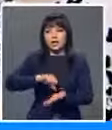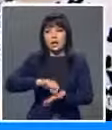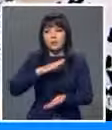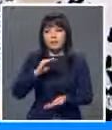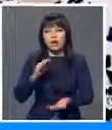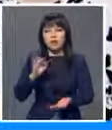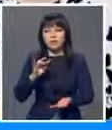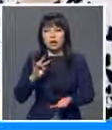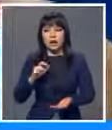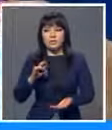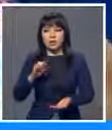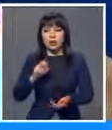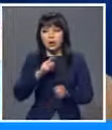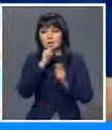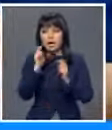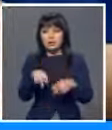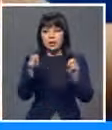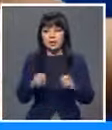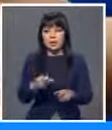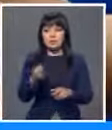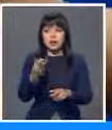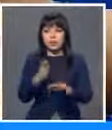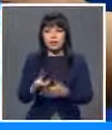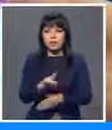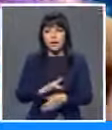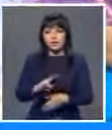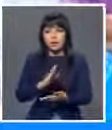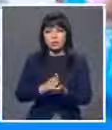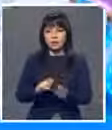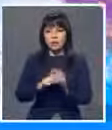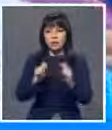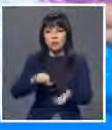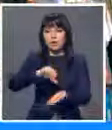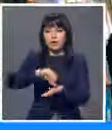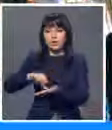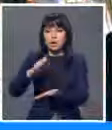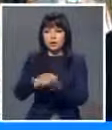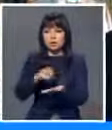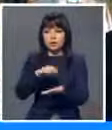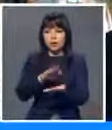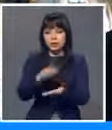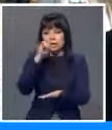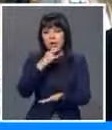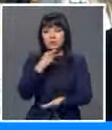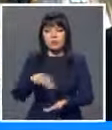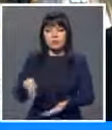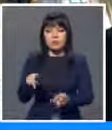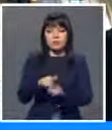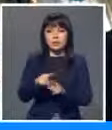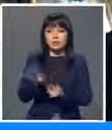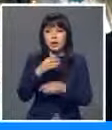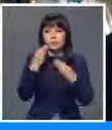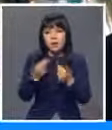Фариза Оңғарсынова атындағы арнайы сыйлық иегері, бірнеше республикалық жыр мүшайраларының жүлдегері атанған. Қазақ әдебиетіне бұла